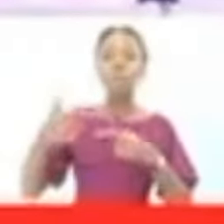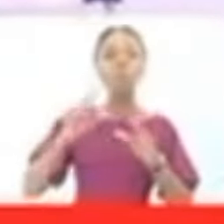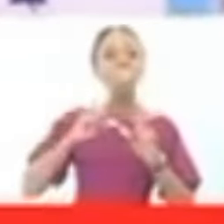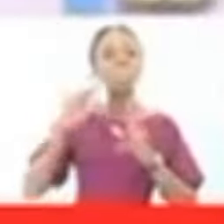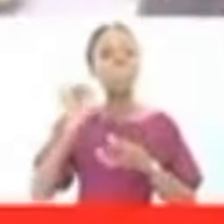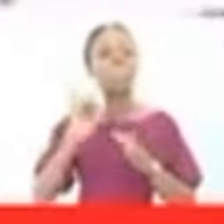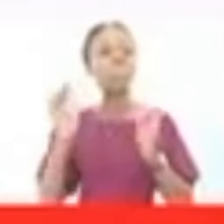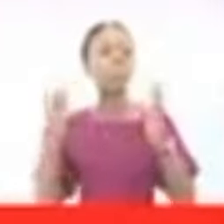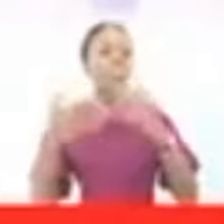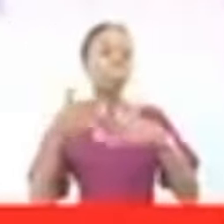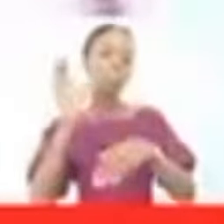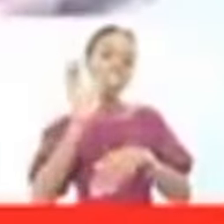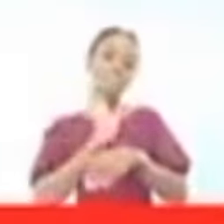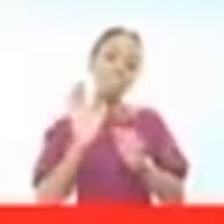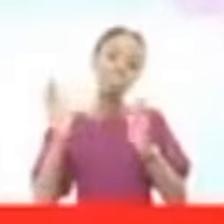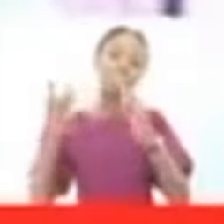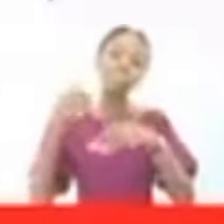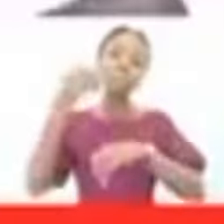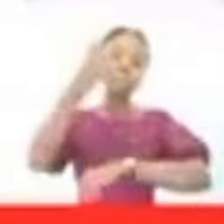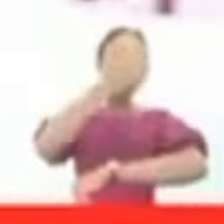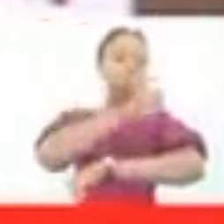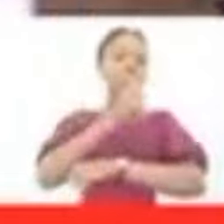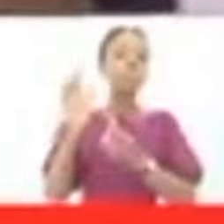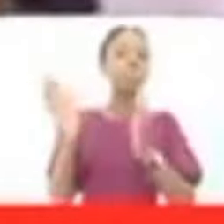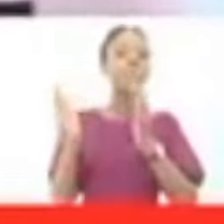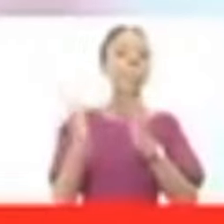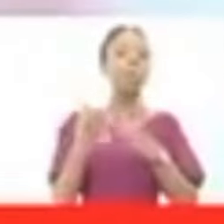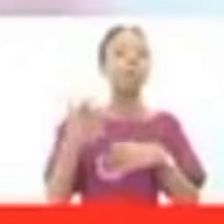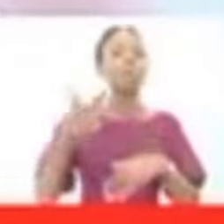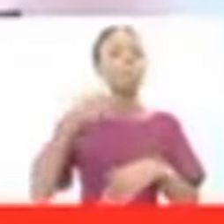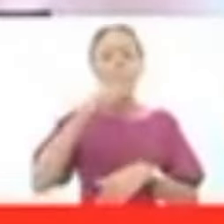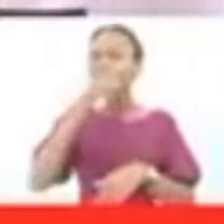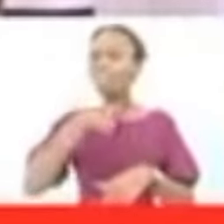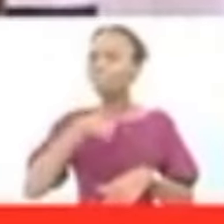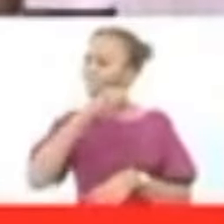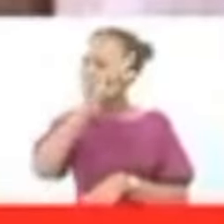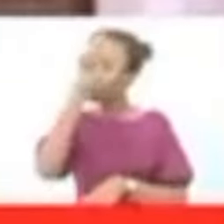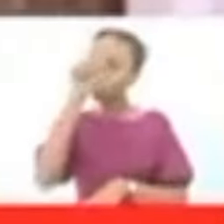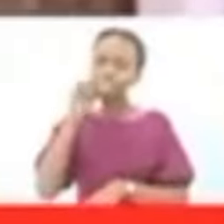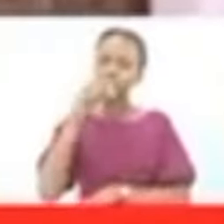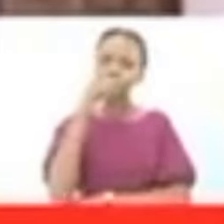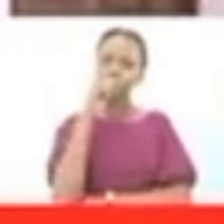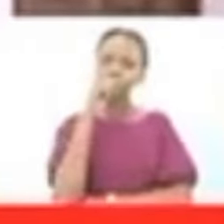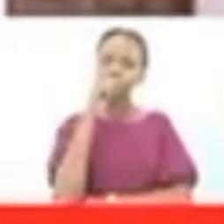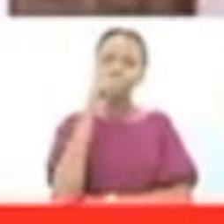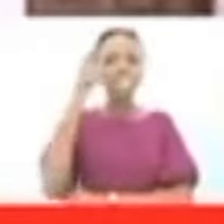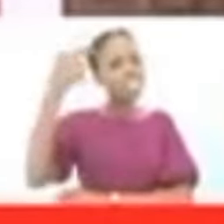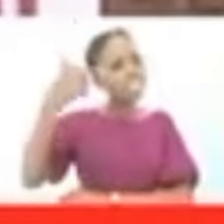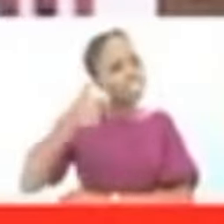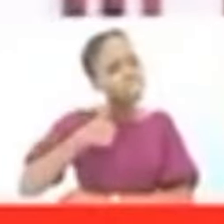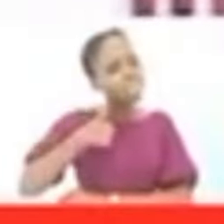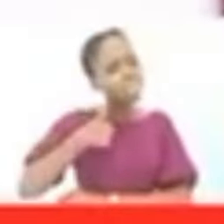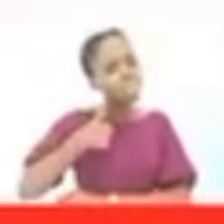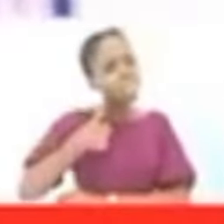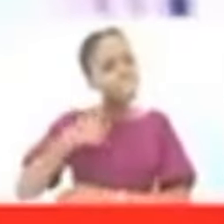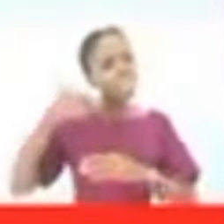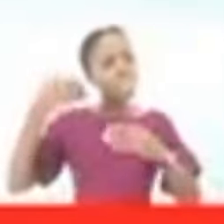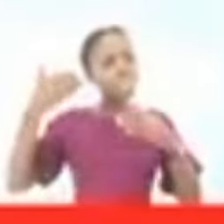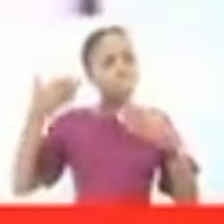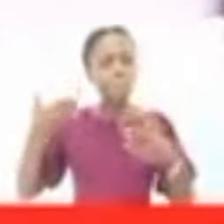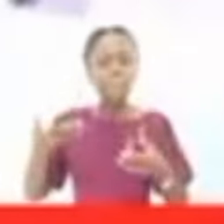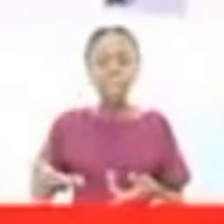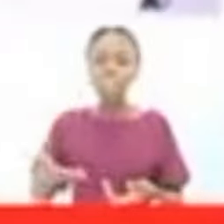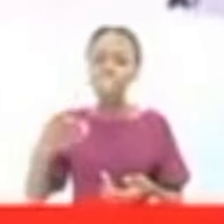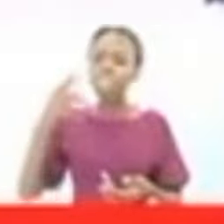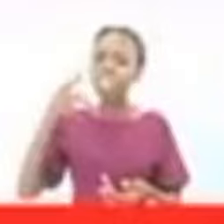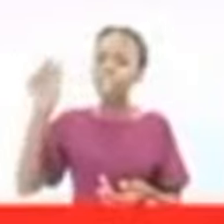Walipokuja walikuwa wanasema tunafunga kanisa, tunafunga shule, tunafunga hivi. Unajiuliza, si mimi nilikuwa Kasarani na